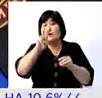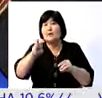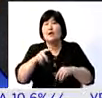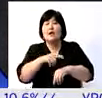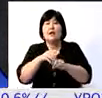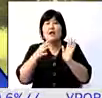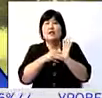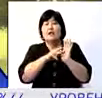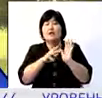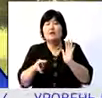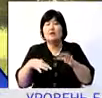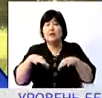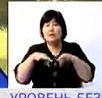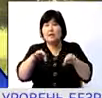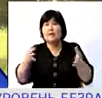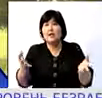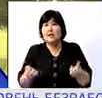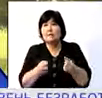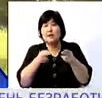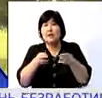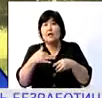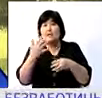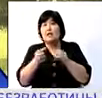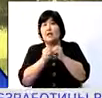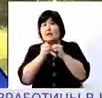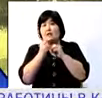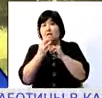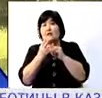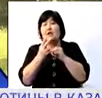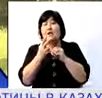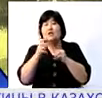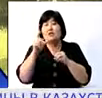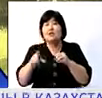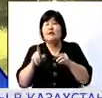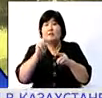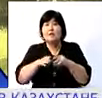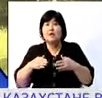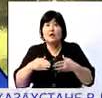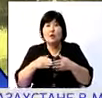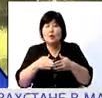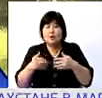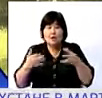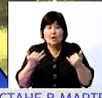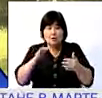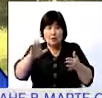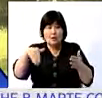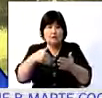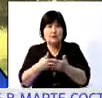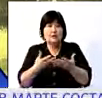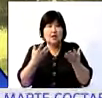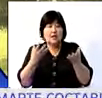минут подъехали наши спасатели, количество 12 человек, спустили лодку. До сегодняшнего дня